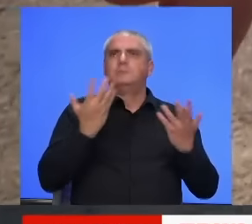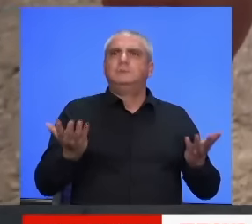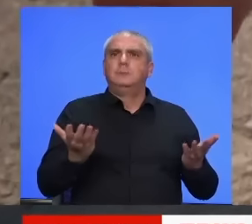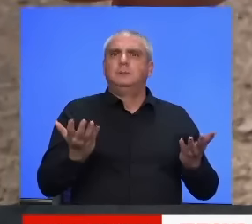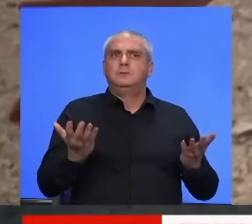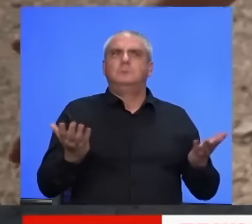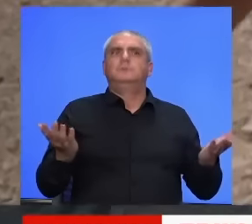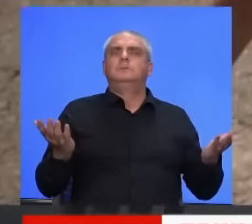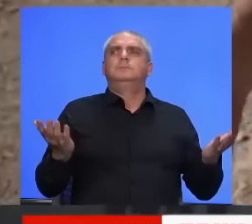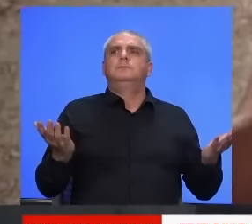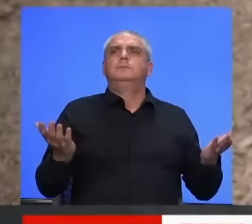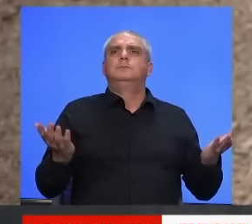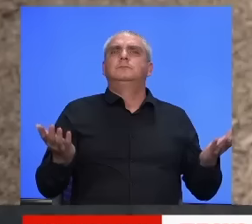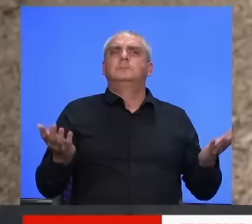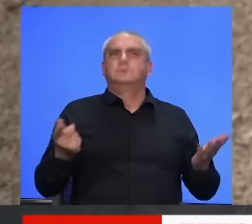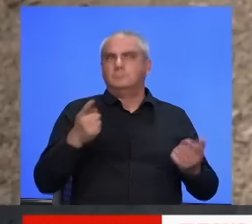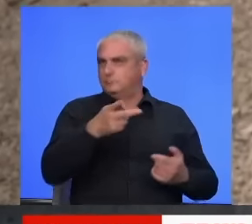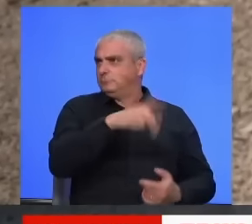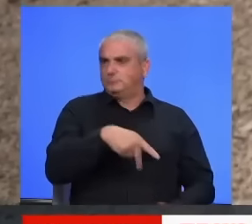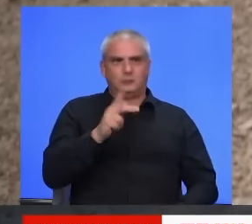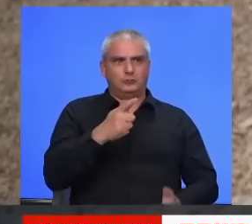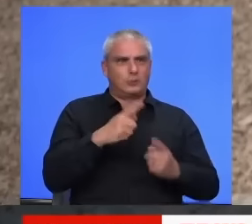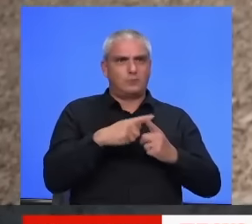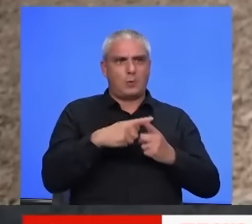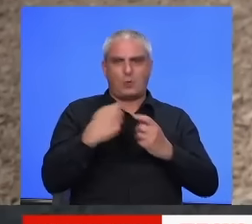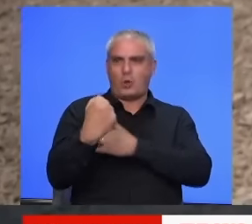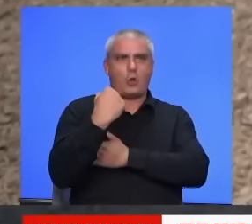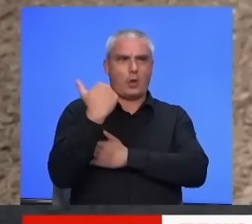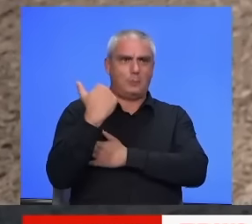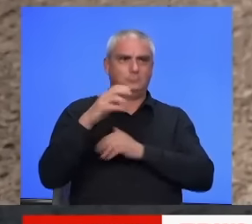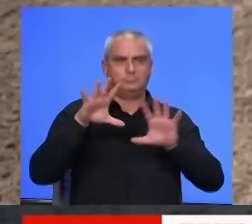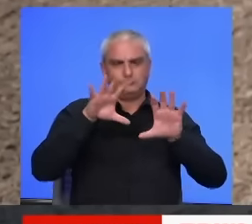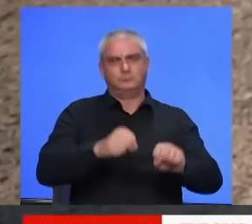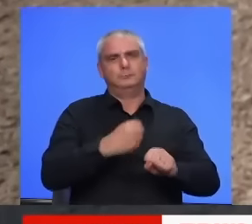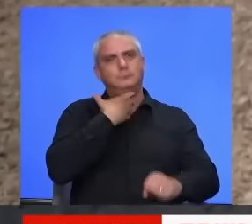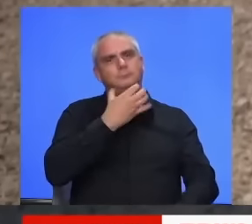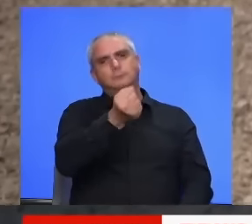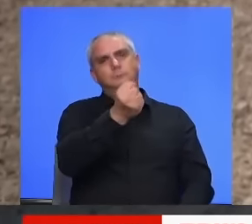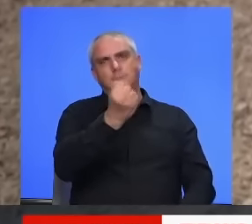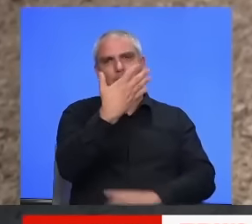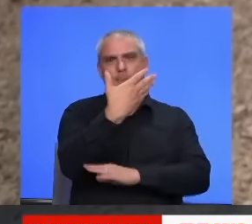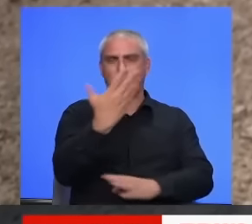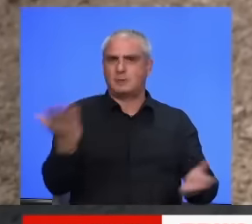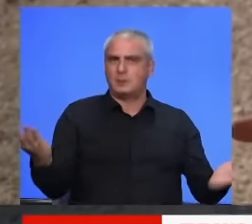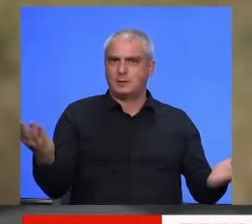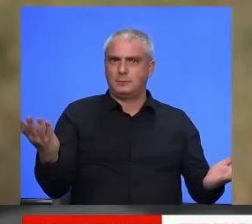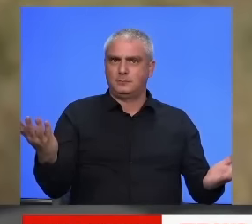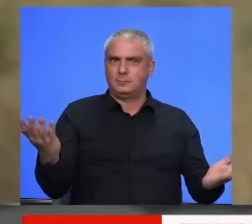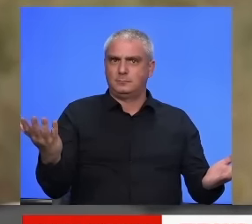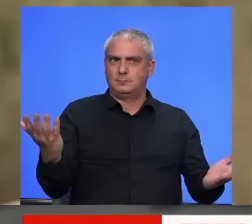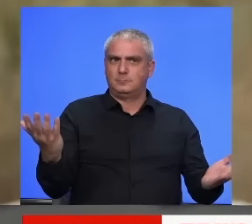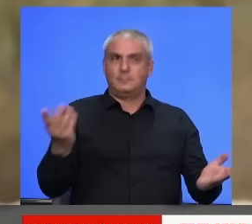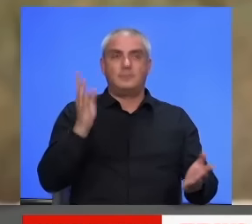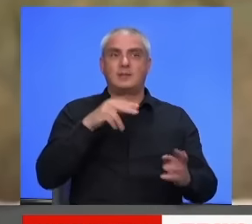זה? יש פה מנגנוני כוח שאוחזים את המדינה מתחת לחגורה, כמו שאומרים אצלנו. גם